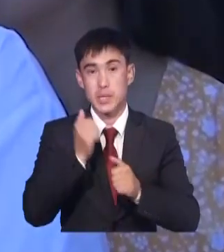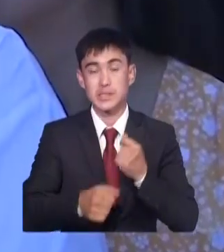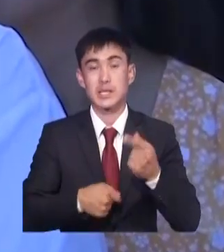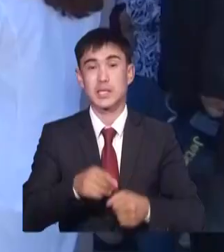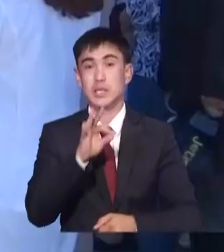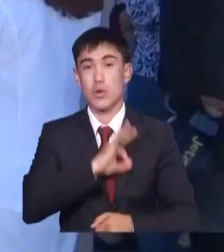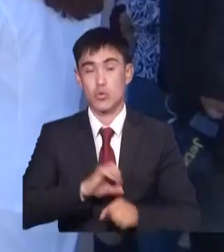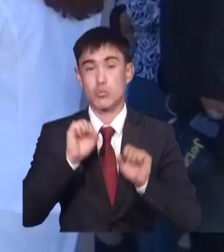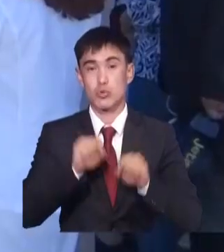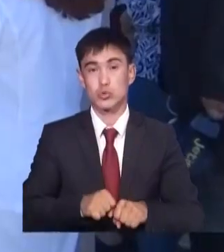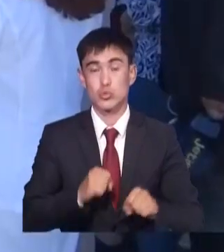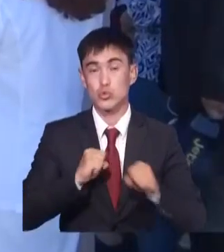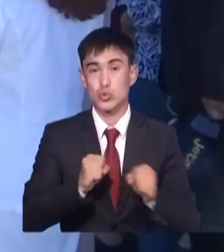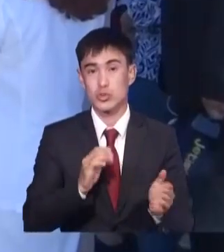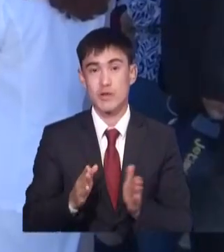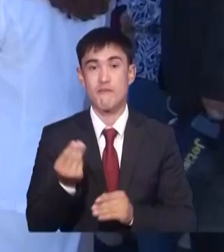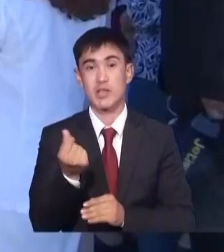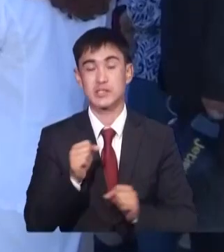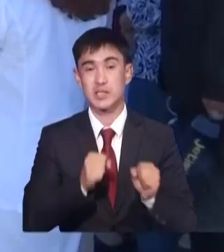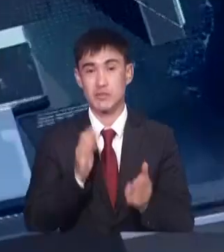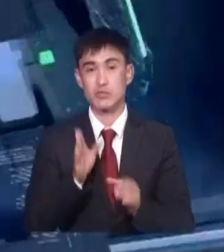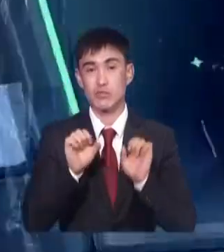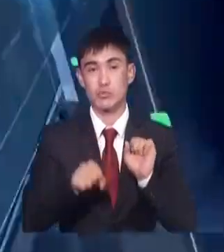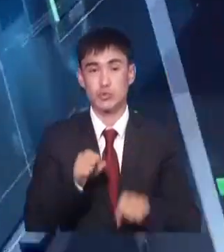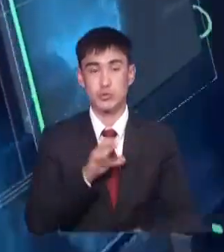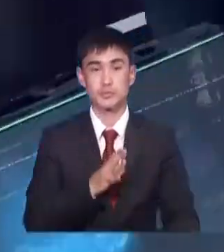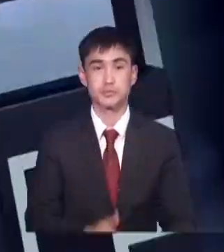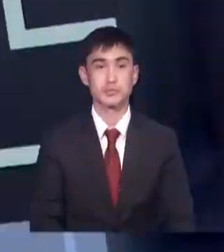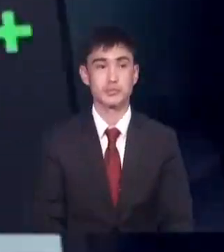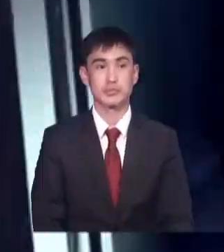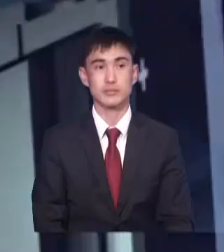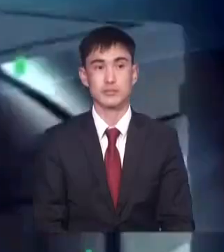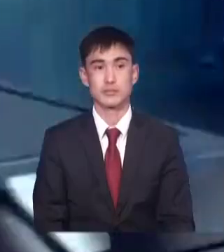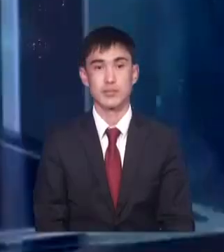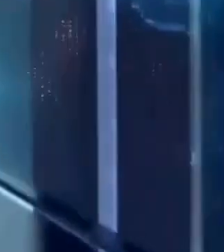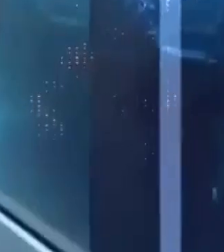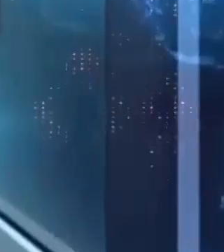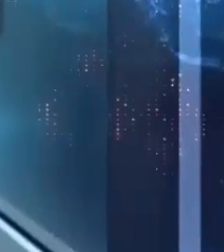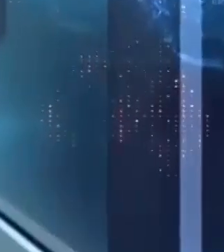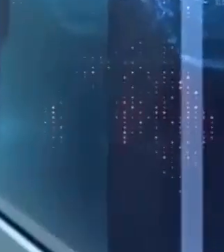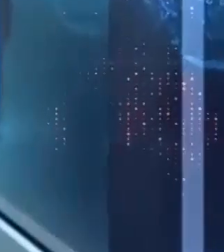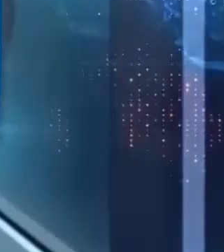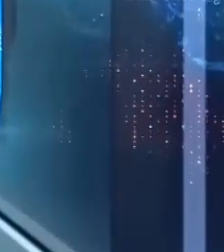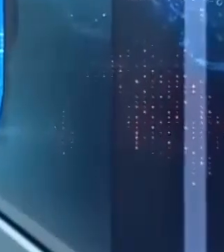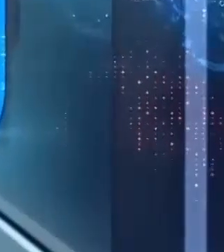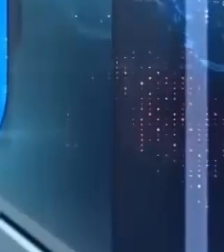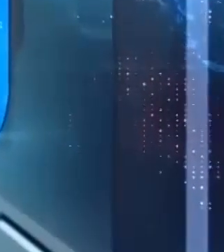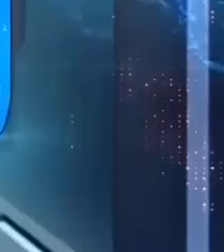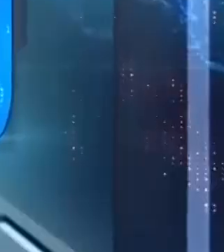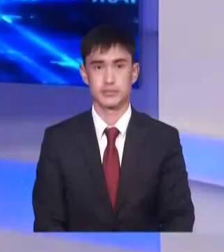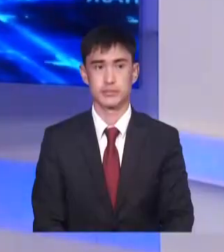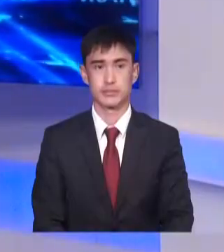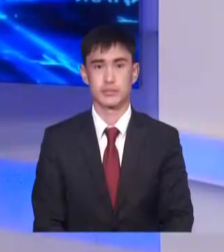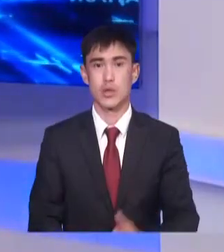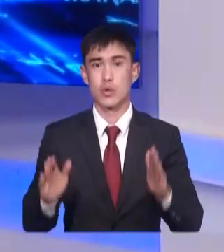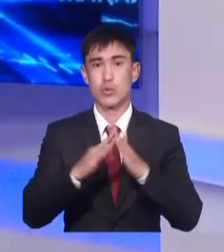дохода, а значит, устойчивой финансовой стабильности. Айслу Жандосова, Бекжан Кенчебай, Абзал Иманали, телеканал ЖТСУ.